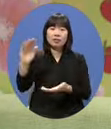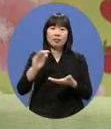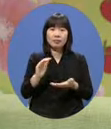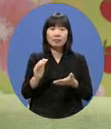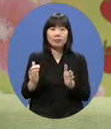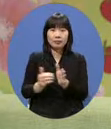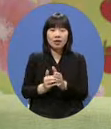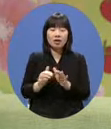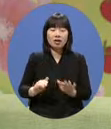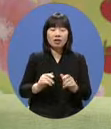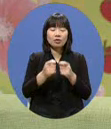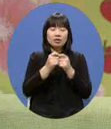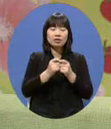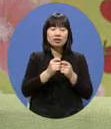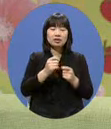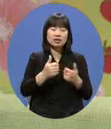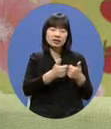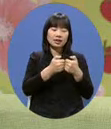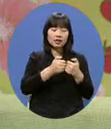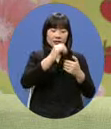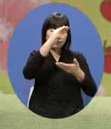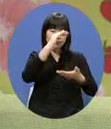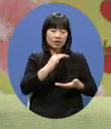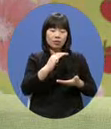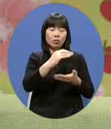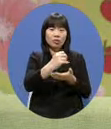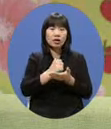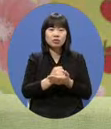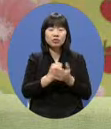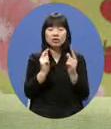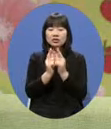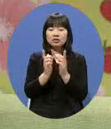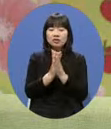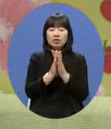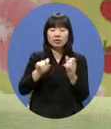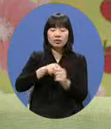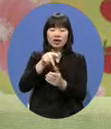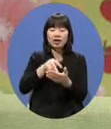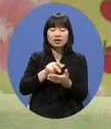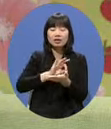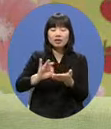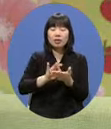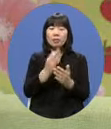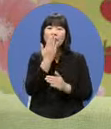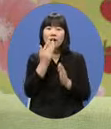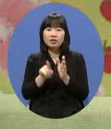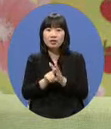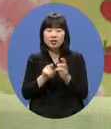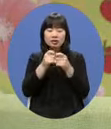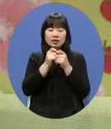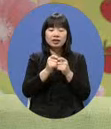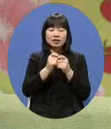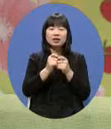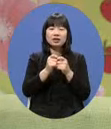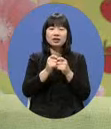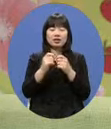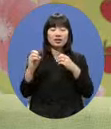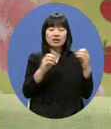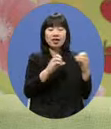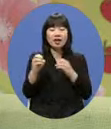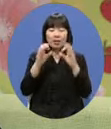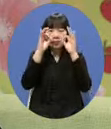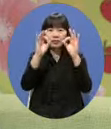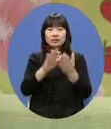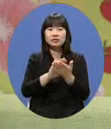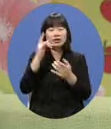상담을 하신 구체적인 사례들을 가지고 좀 더 우리가 실제 상황에 적용할 수 있도록 자세하게 얘기를 나눠 볼테니까 여러분 관심 가지고